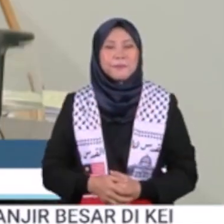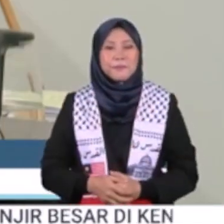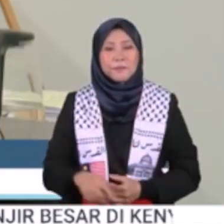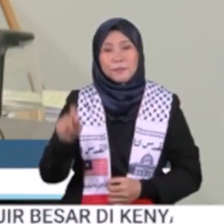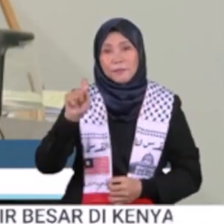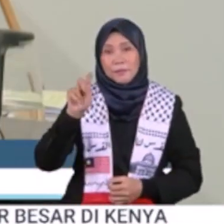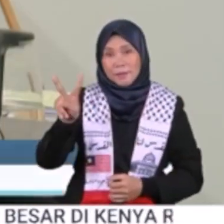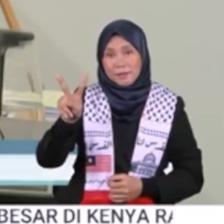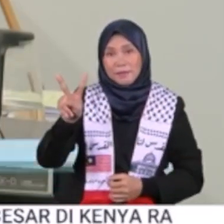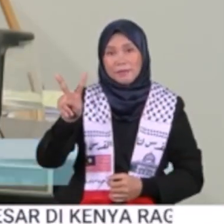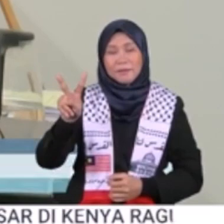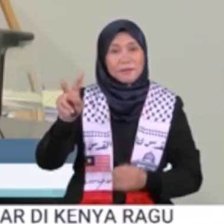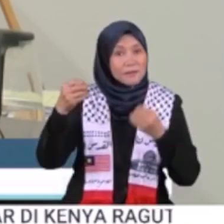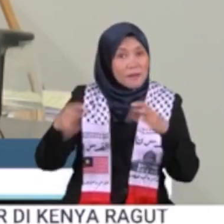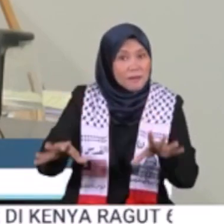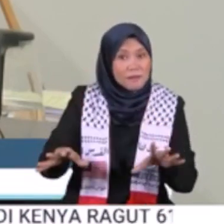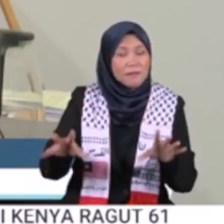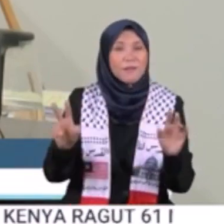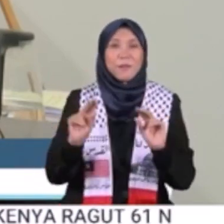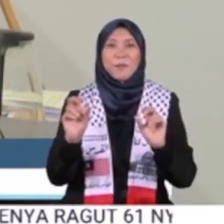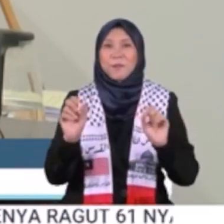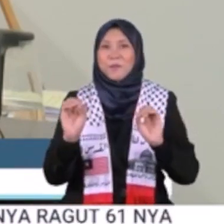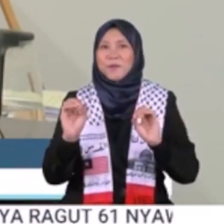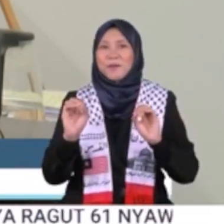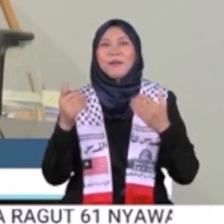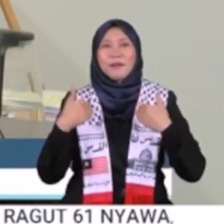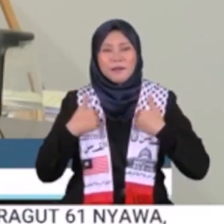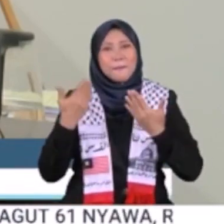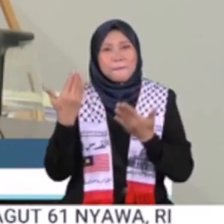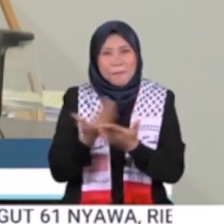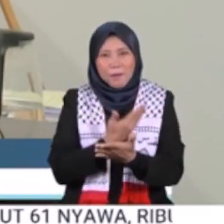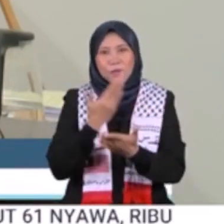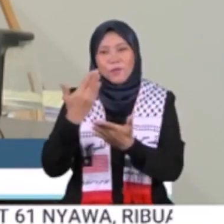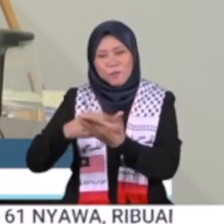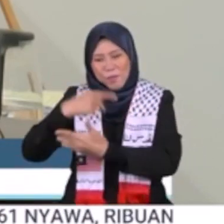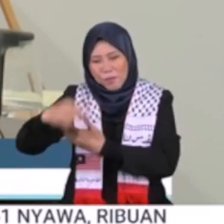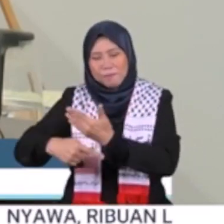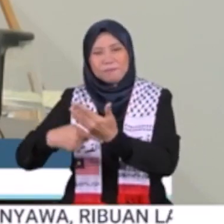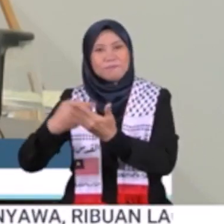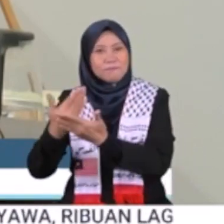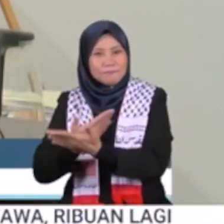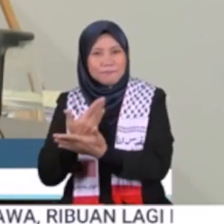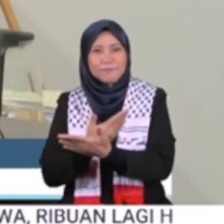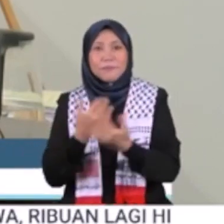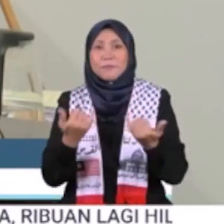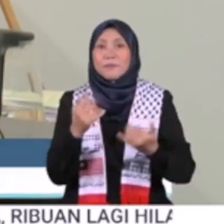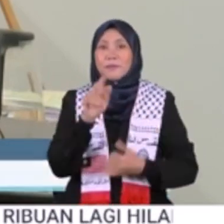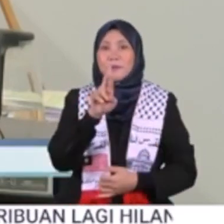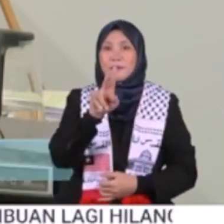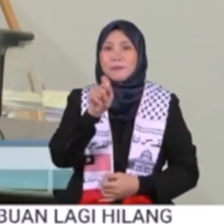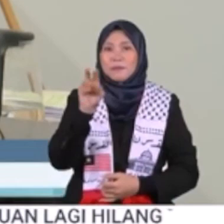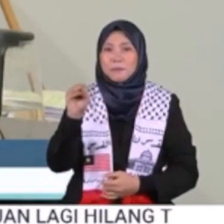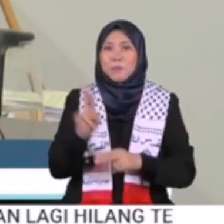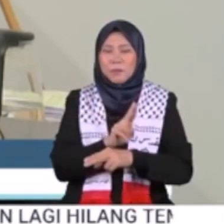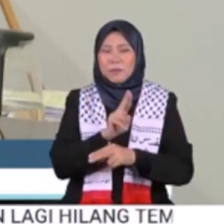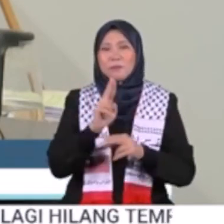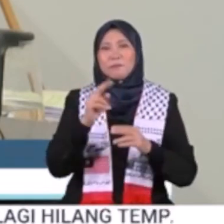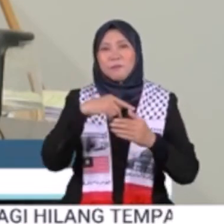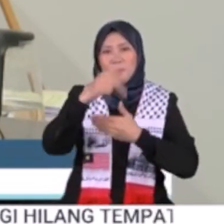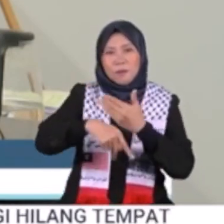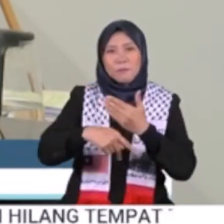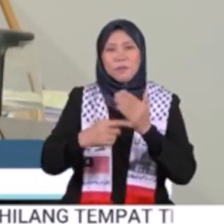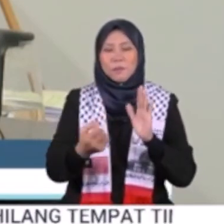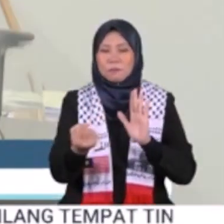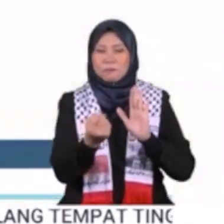TV itu tidak akan hilang dengan adanya platform-platform baru kerana di RTM sendiri kita menggunakan platform-platform baru ini untuk mengukuhkan